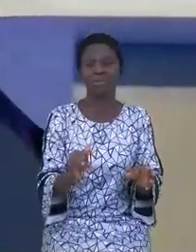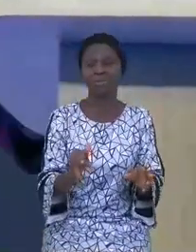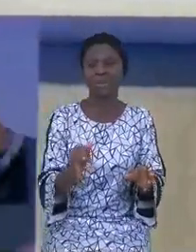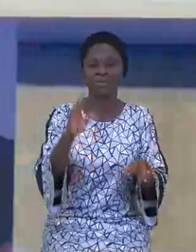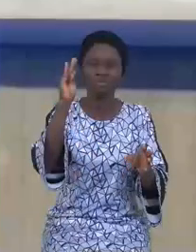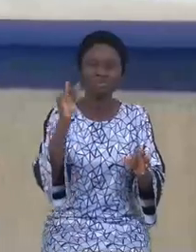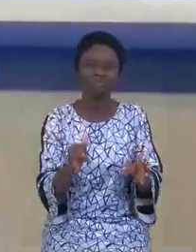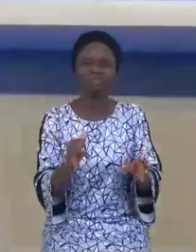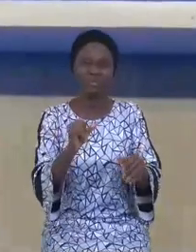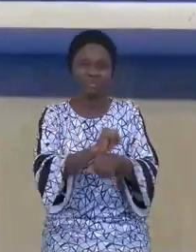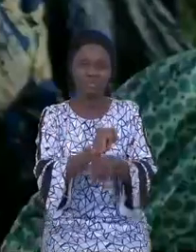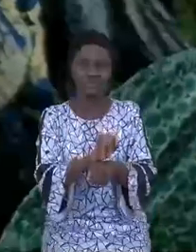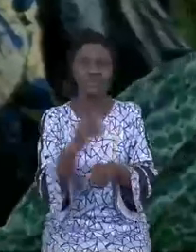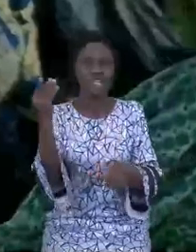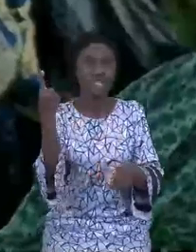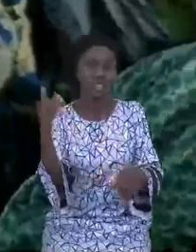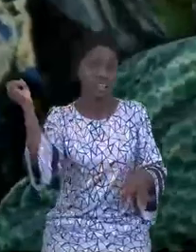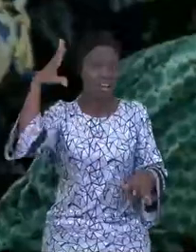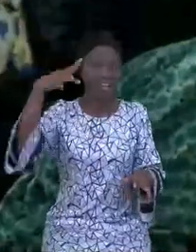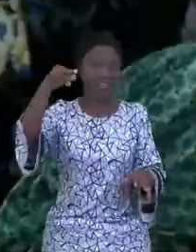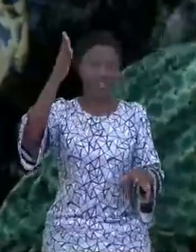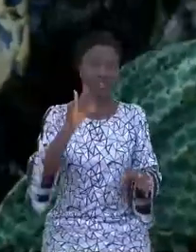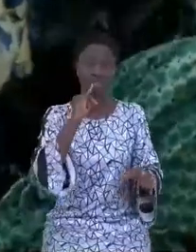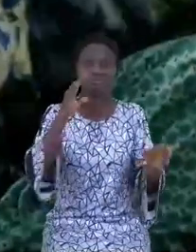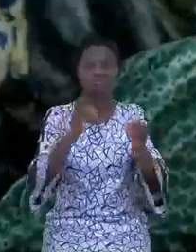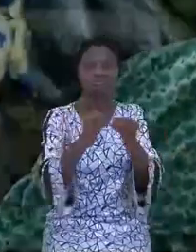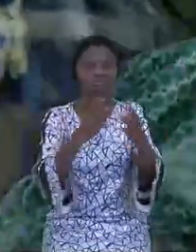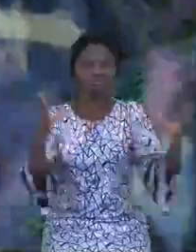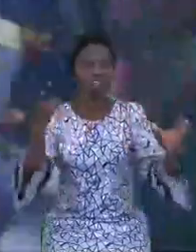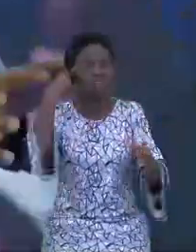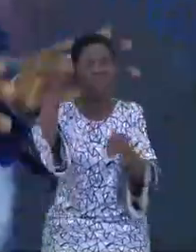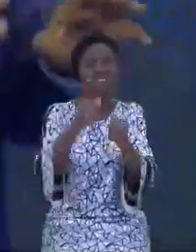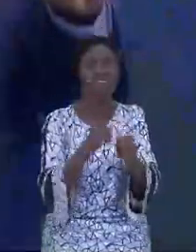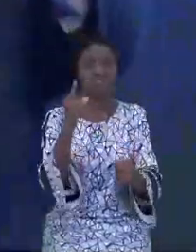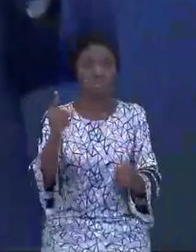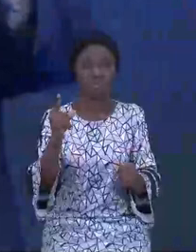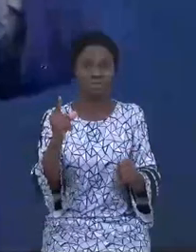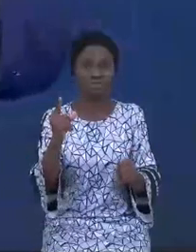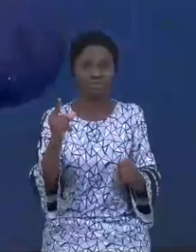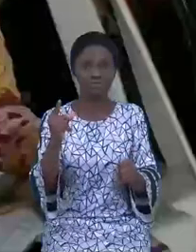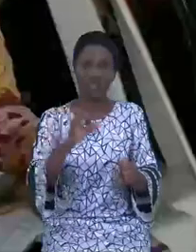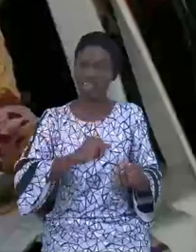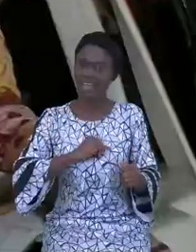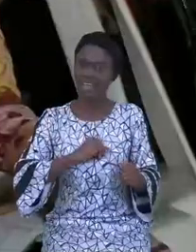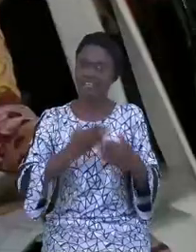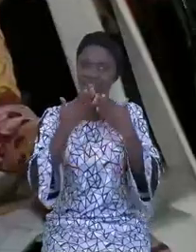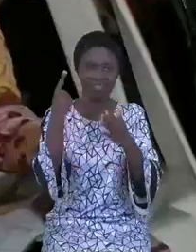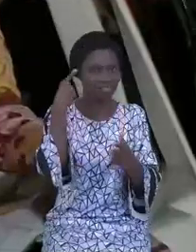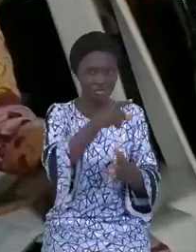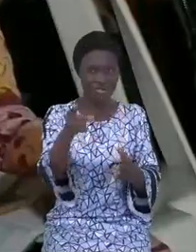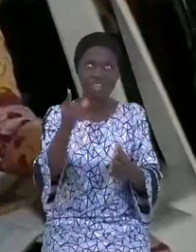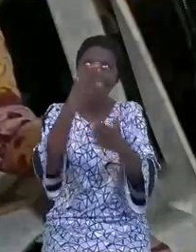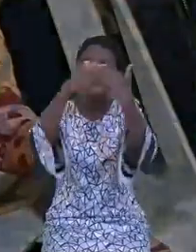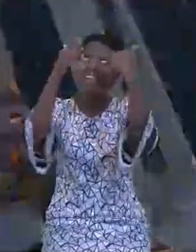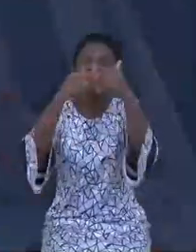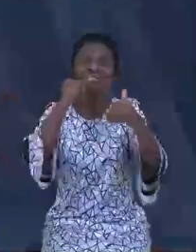le monde. Et c'est pour toi ce soir. Le ciel sourit pour toi ce soir. Sur